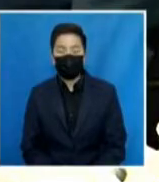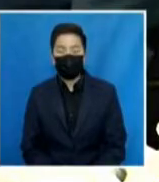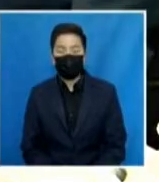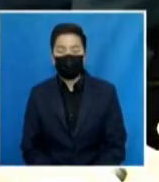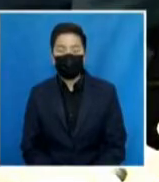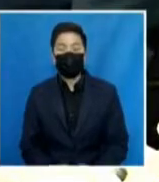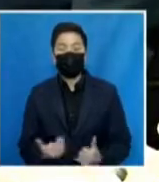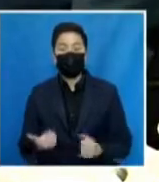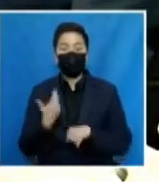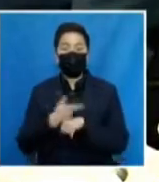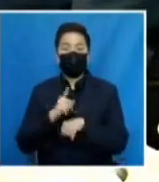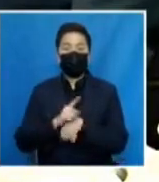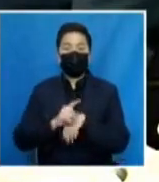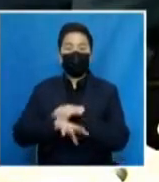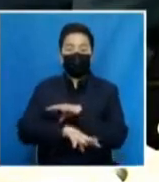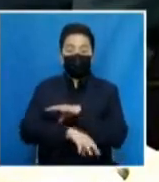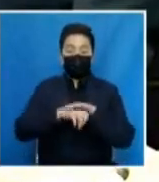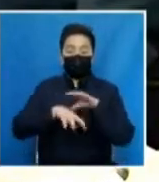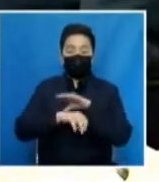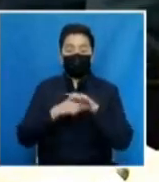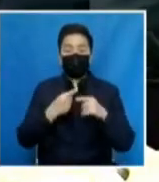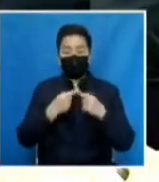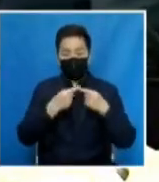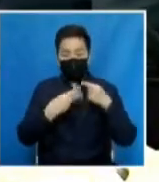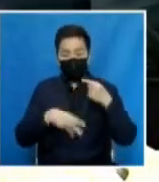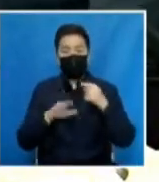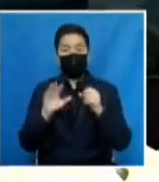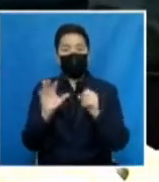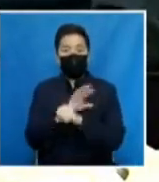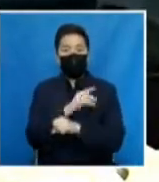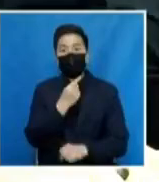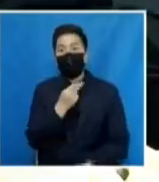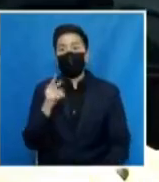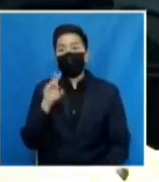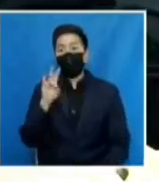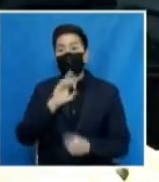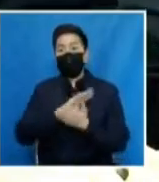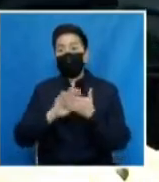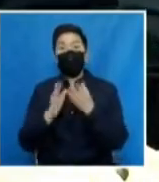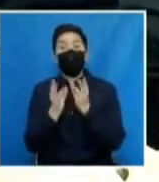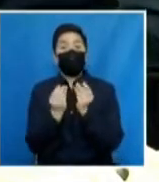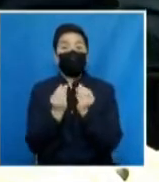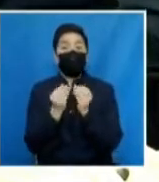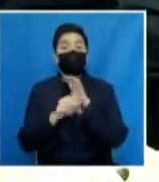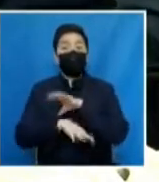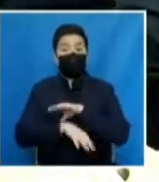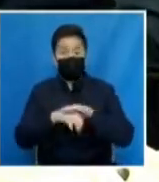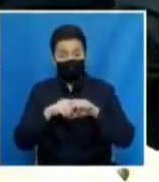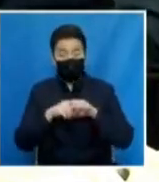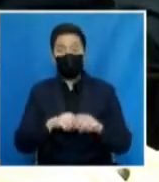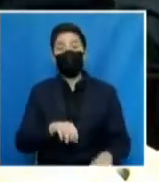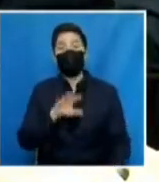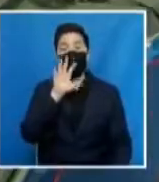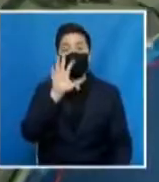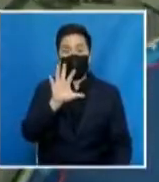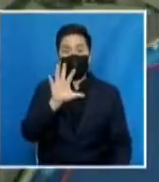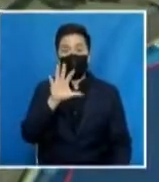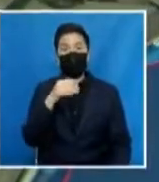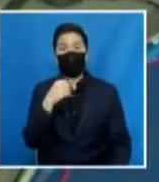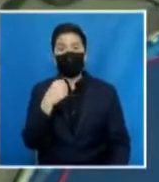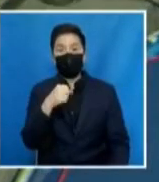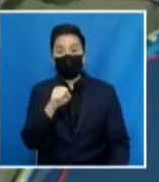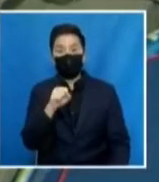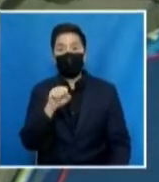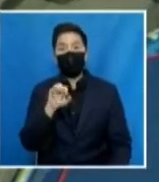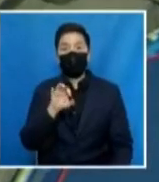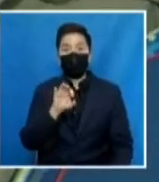ประธานกรรมการได้สุ่มเลือกกล่องบรรจุลูกบอลครบทั้ง7กล่องแล้วค่ะได้แก่กล่องหมายเลข5 10